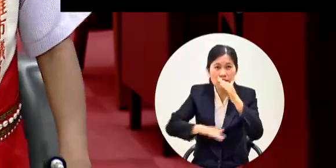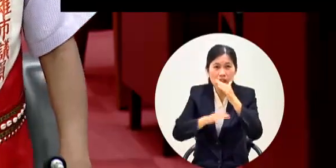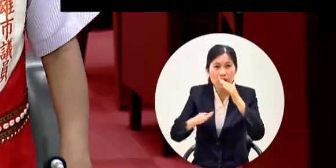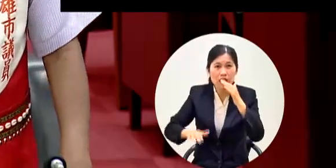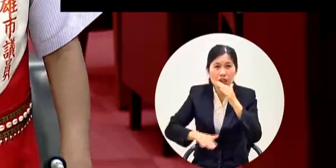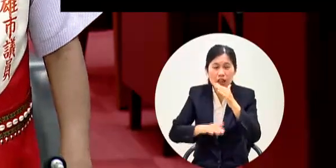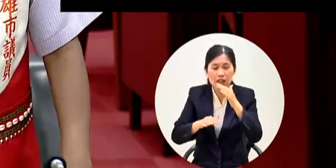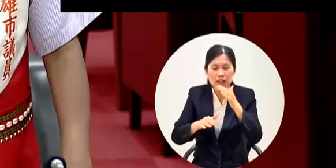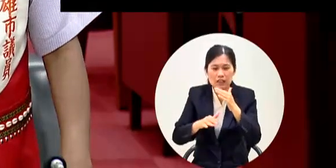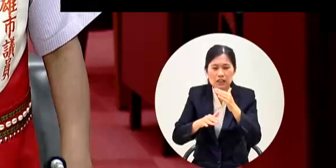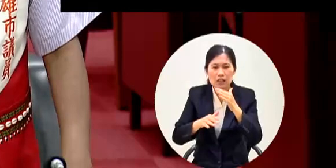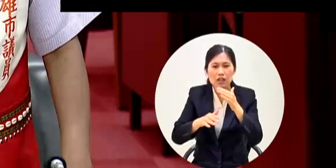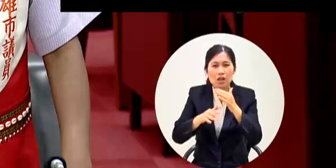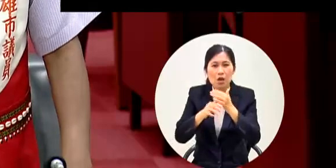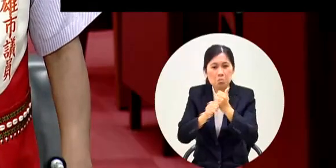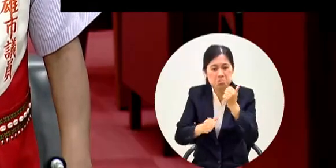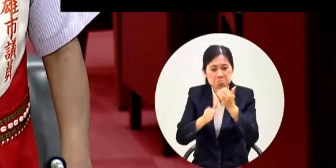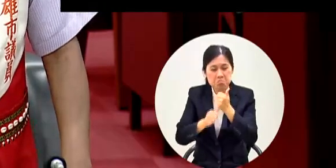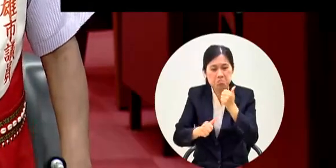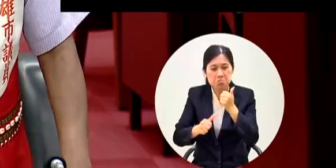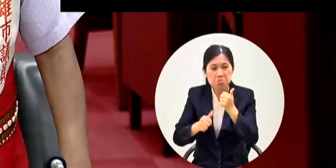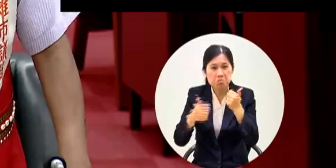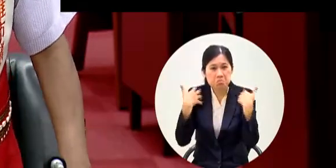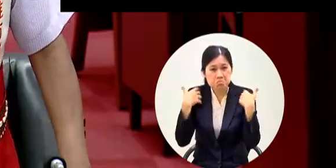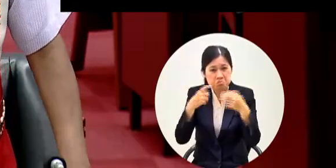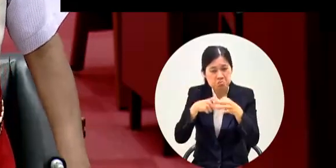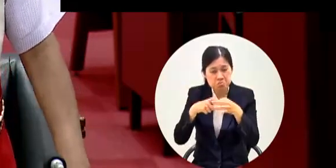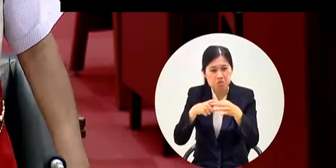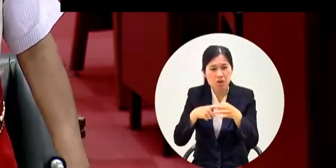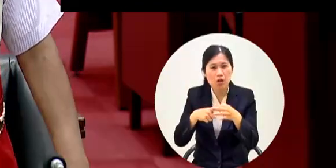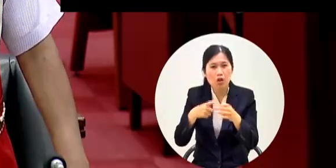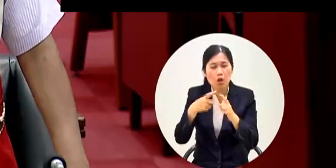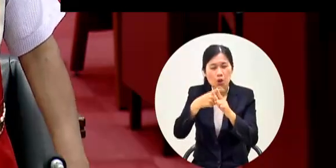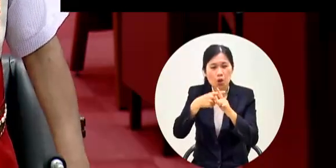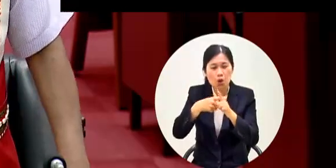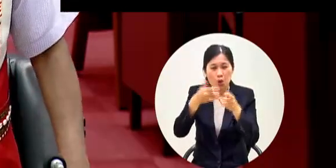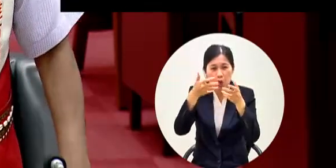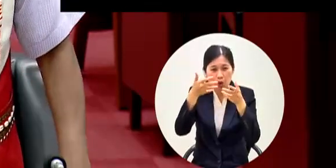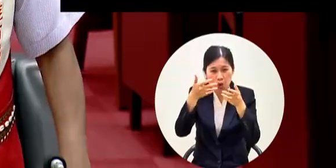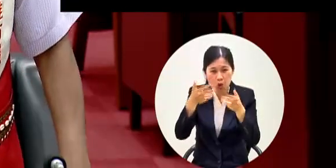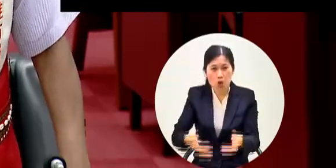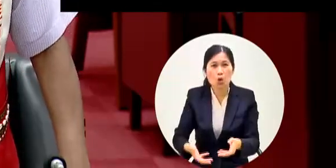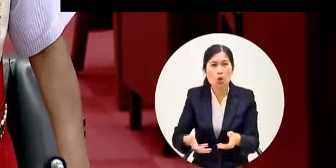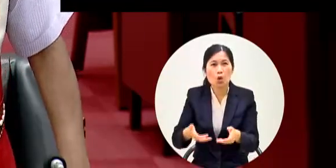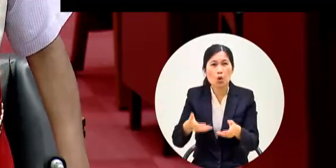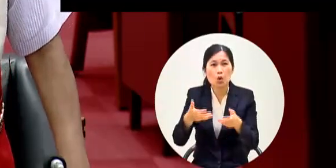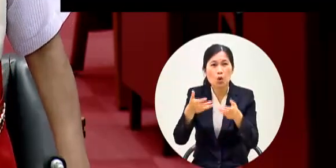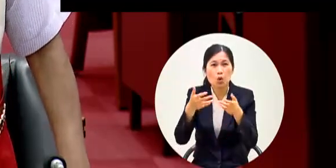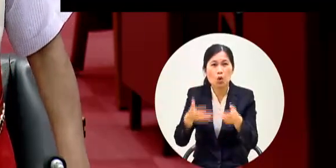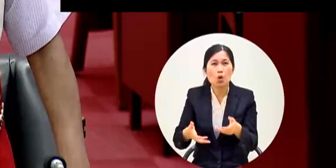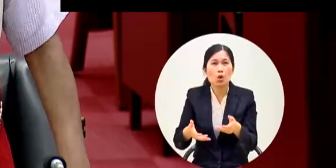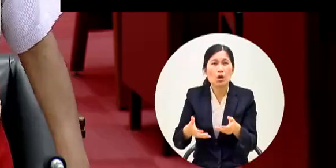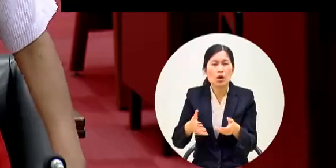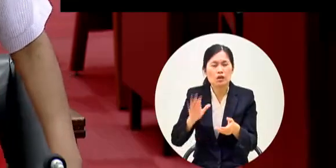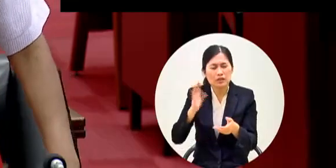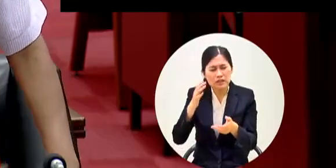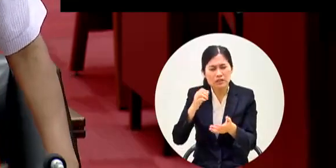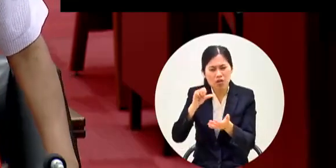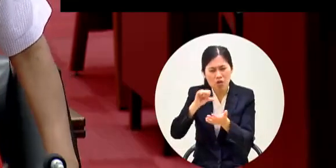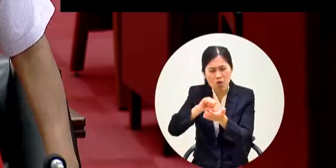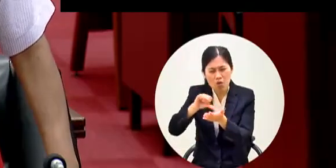顾原乡的，因为只设定中低收入的小朋友有这个爱心参